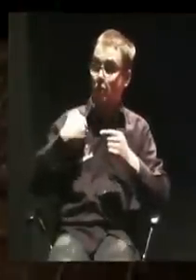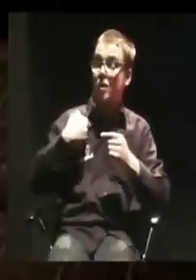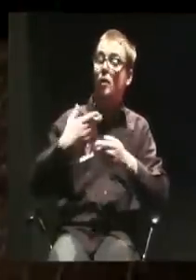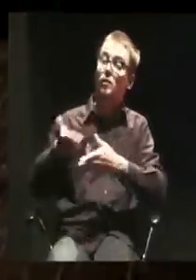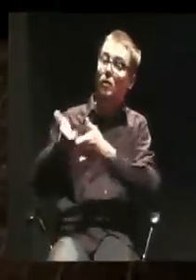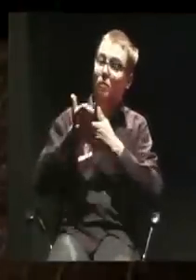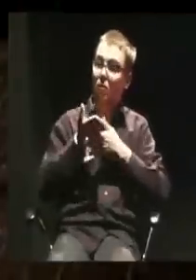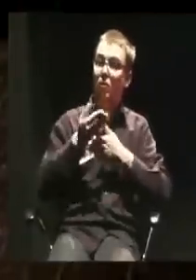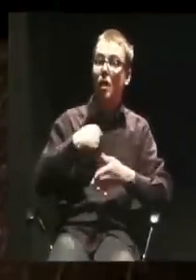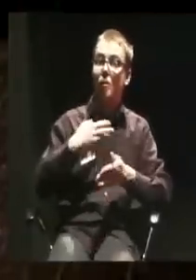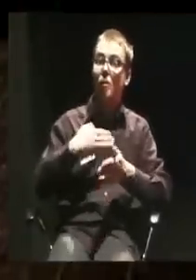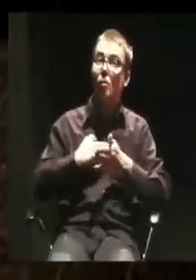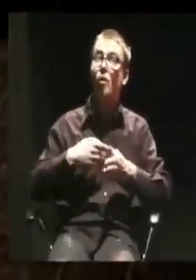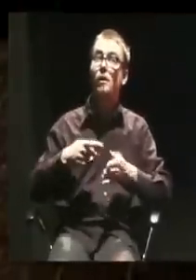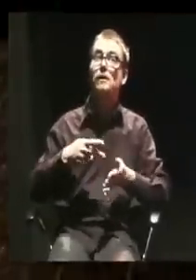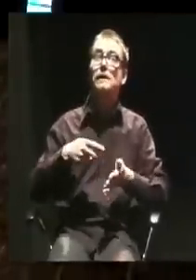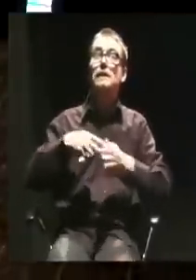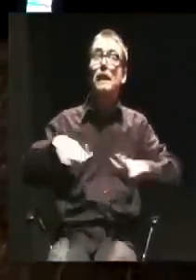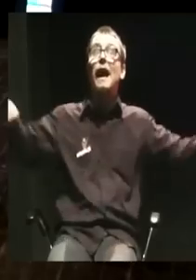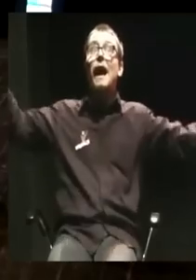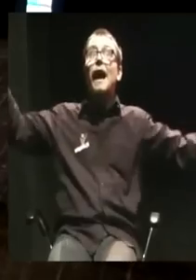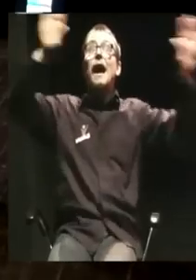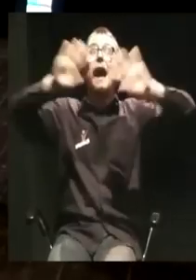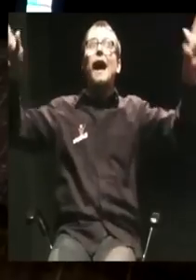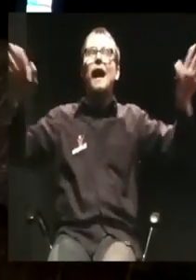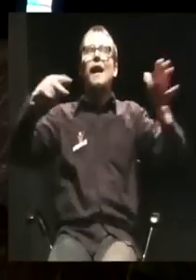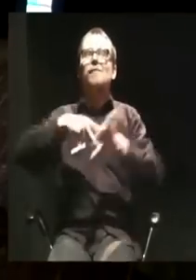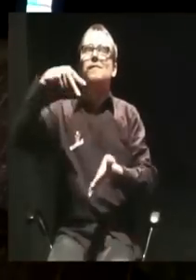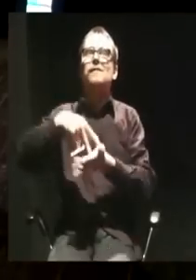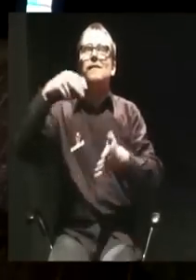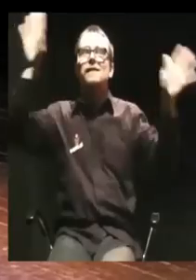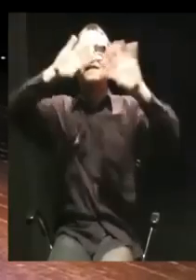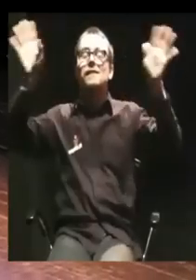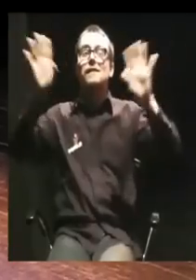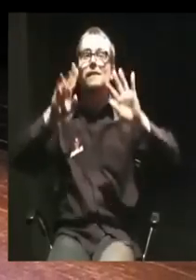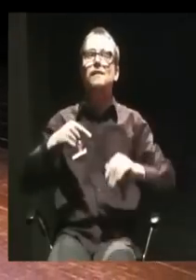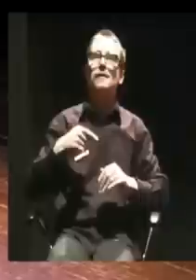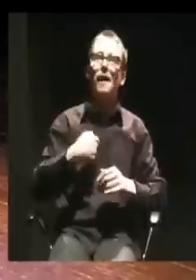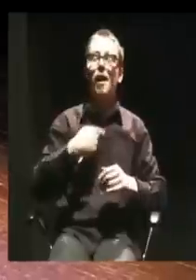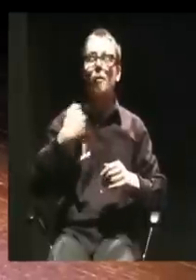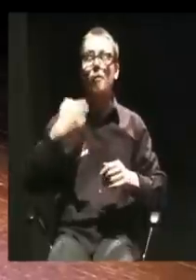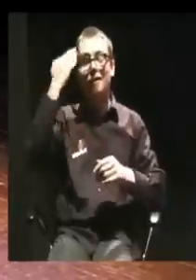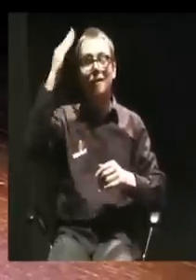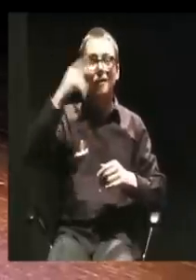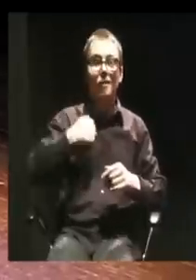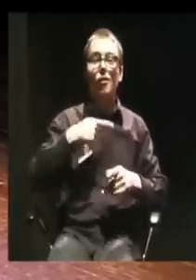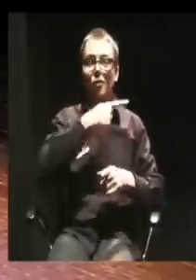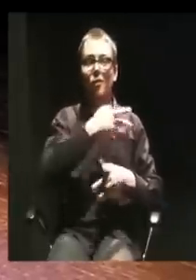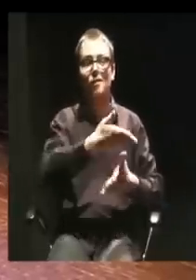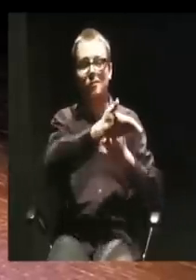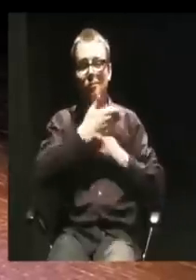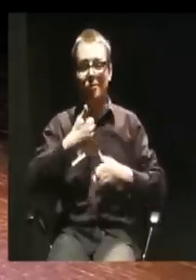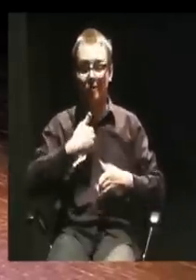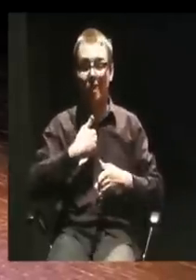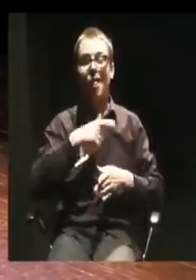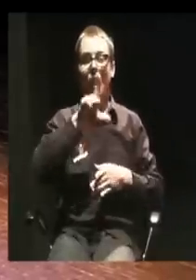rodzaju pajacyków, czując, że w tym samochodzie jest Lady Gaga. Chyba mnie rozpoznała, bo zatrzymała samochód